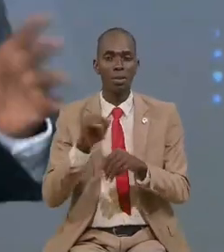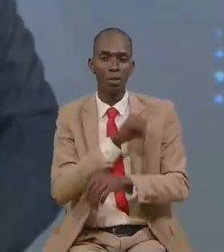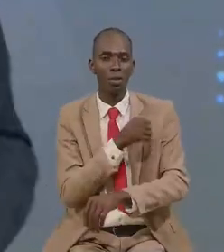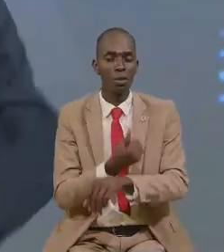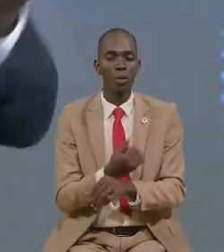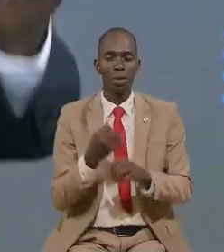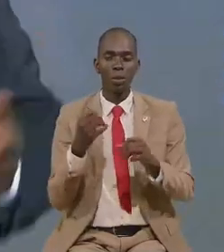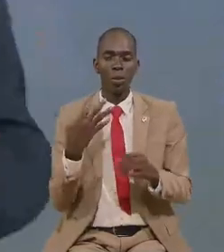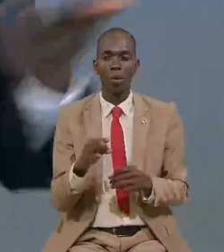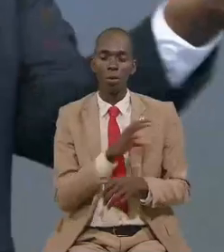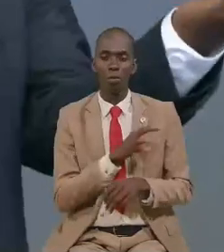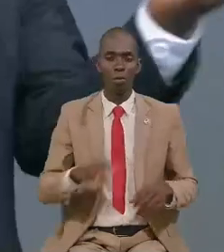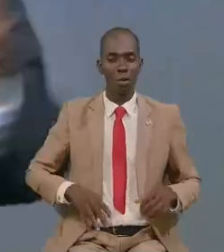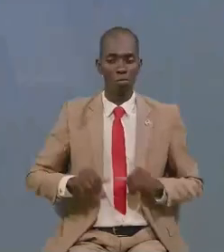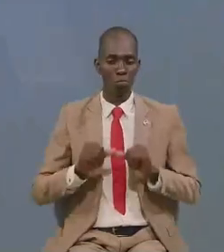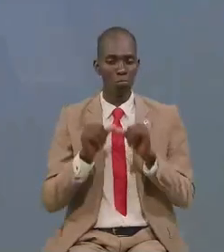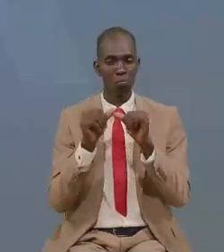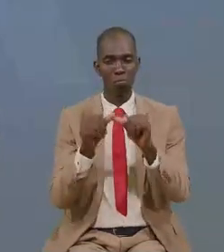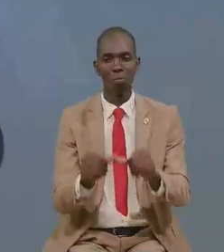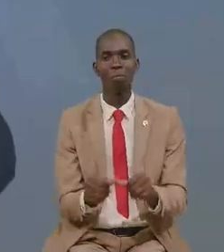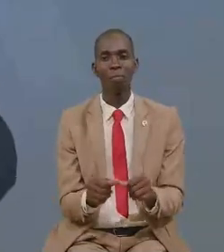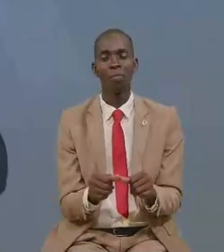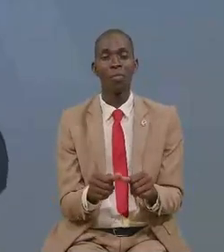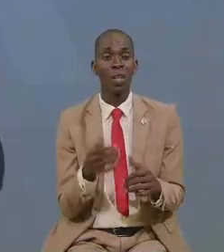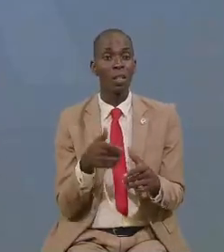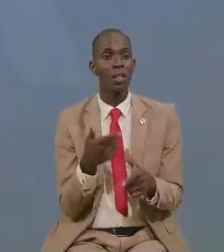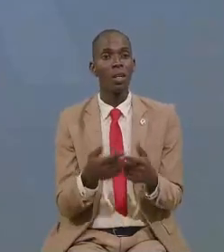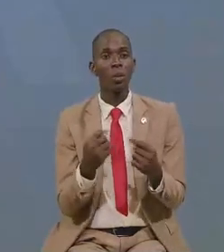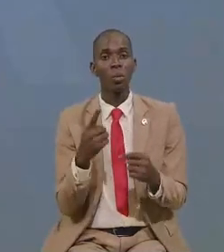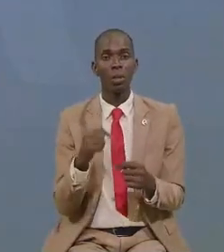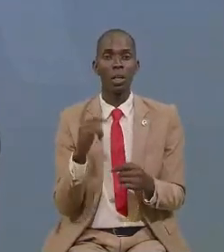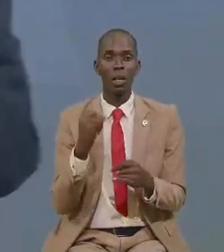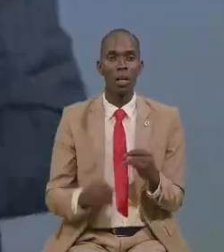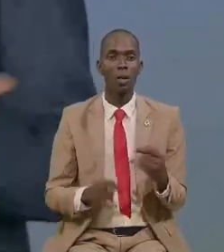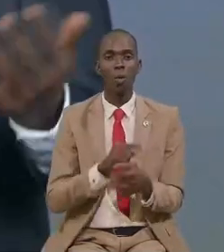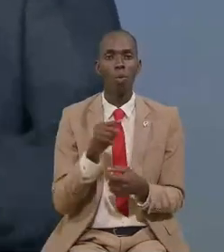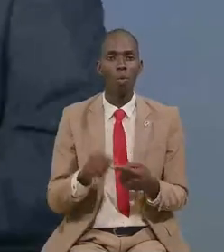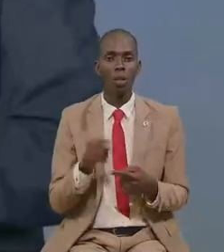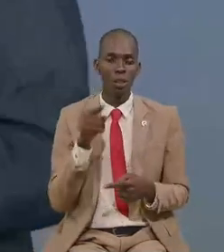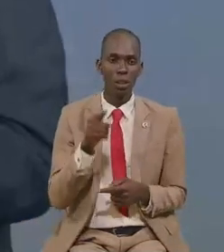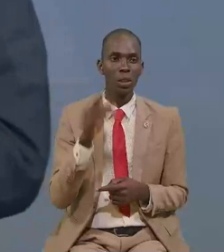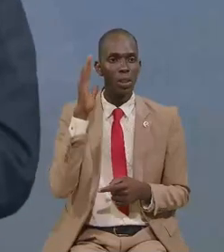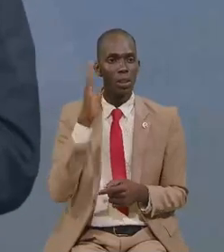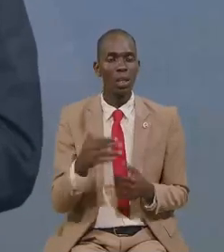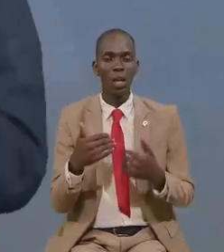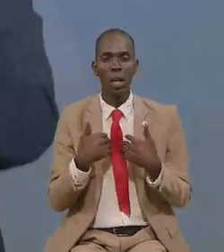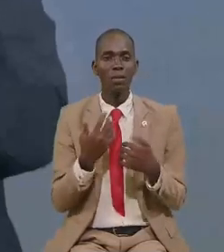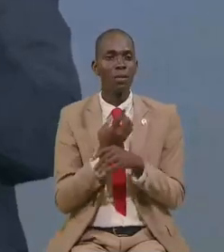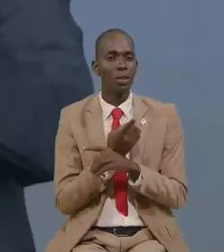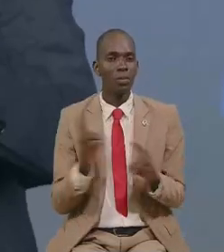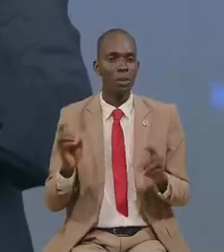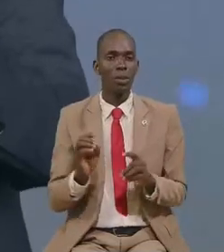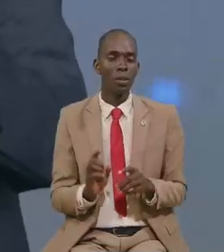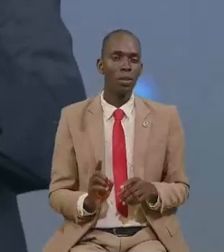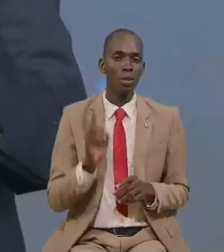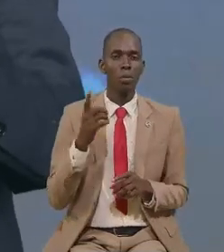Cette autorité dominante de Christ continue. Ensuite, venant de la fin, quand il remettra le royaume à